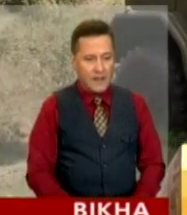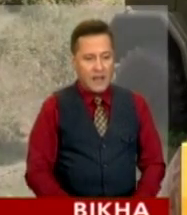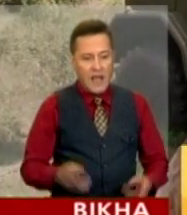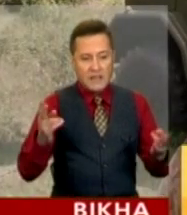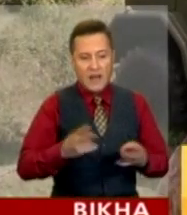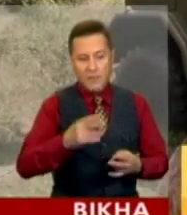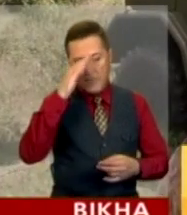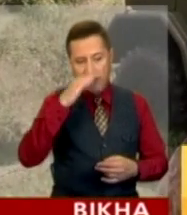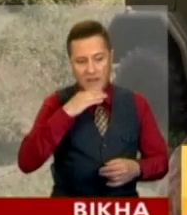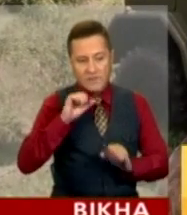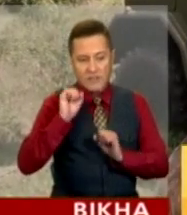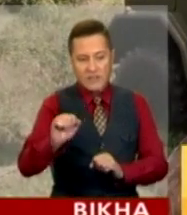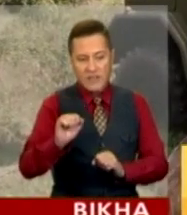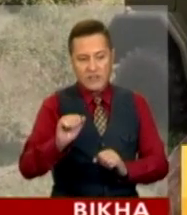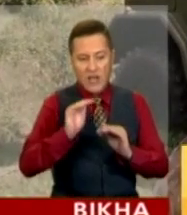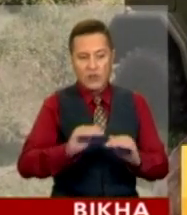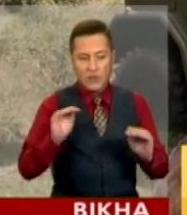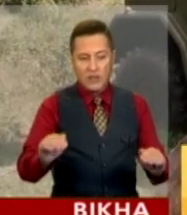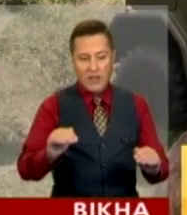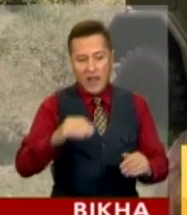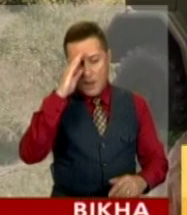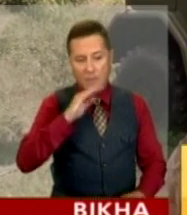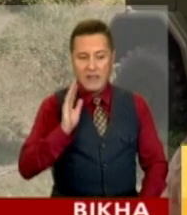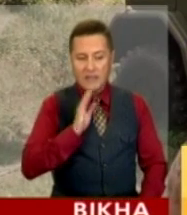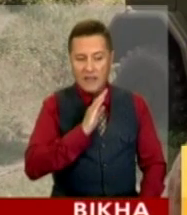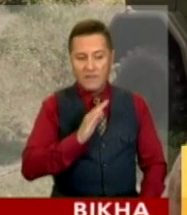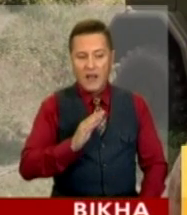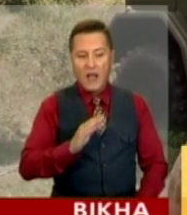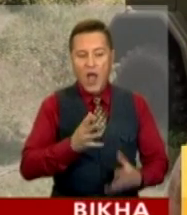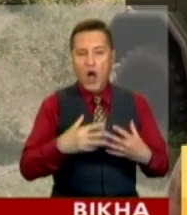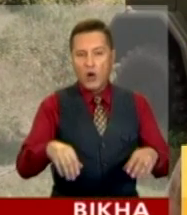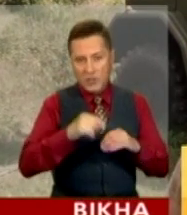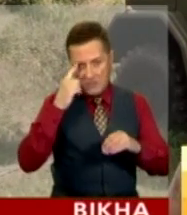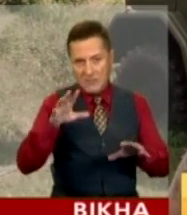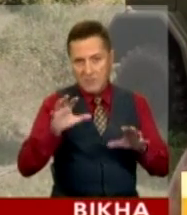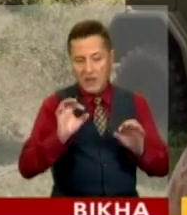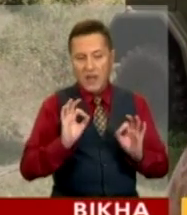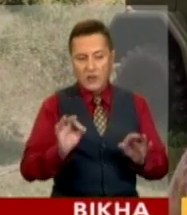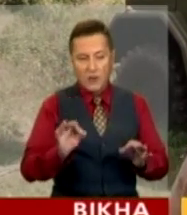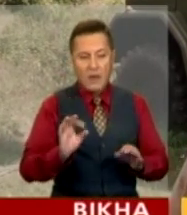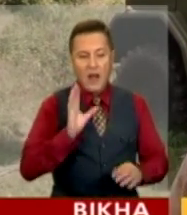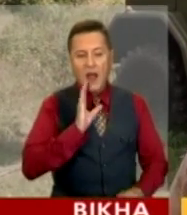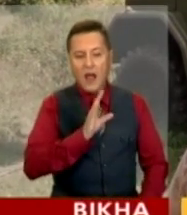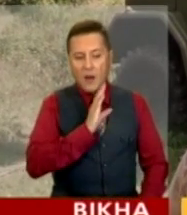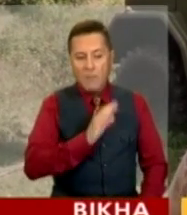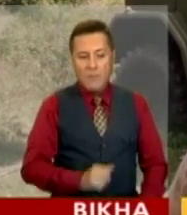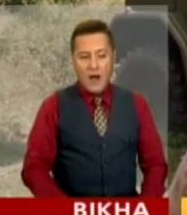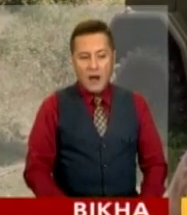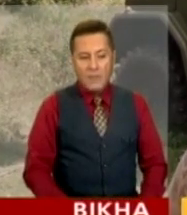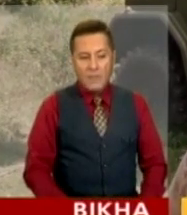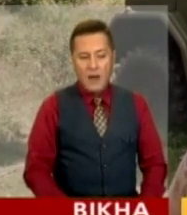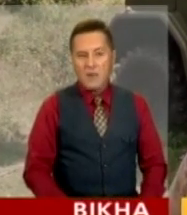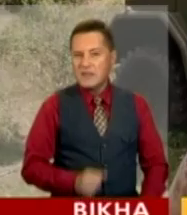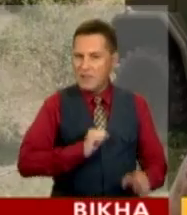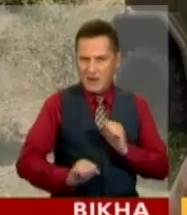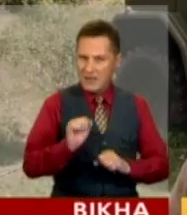захищати комусь. Дітей, батьків. Родина сприйняла нормально. Мама мало